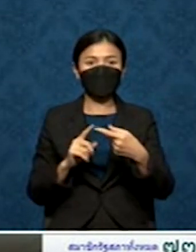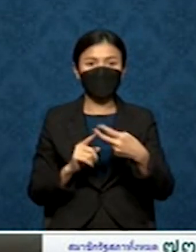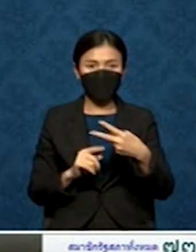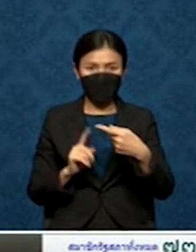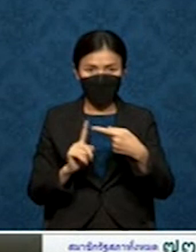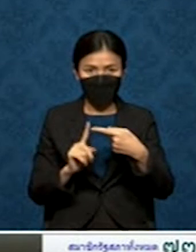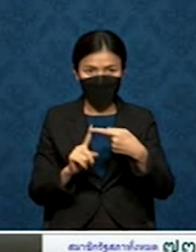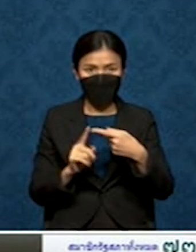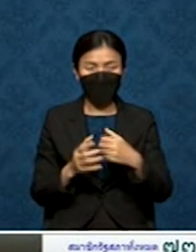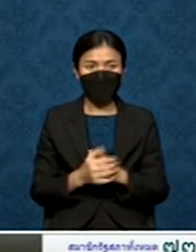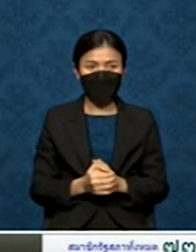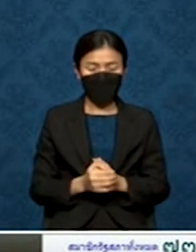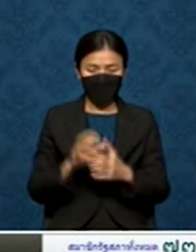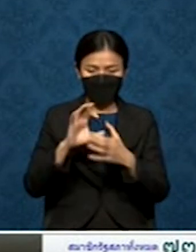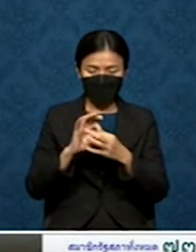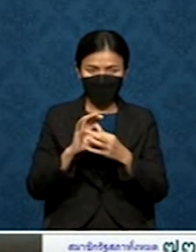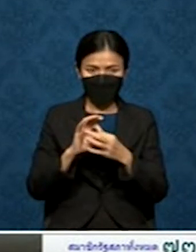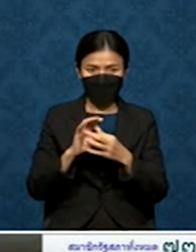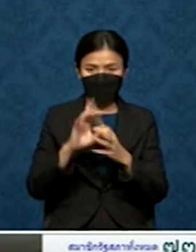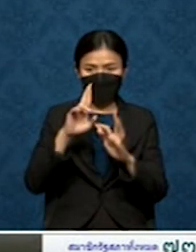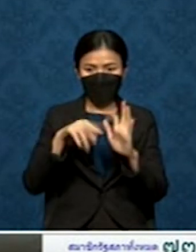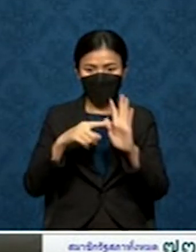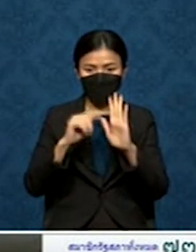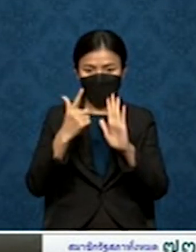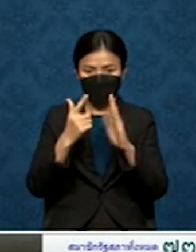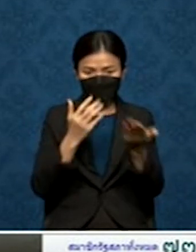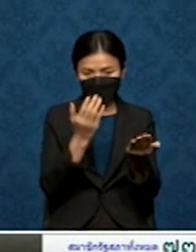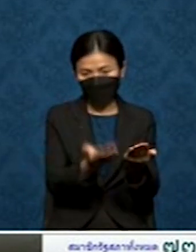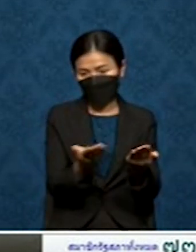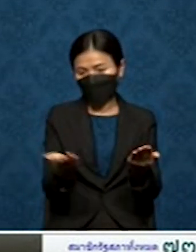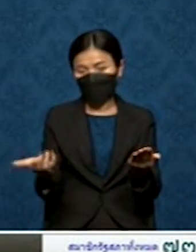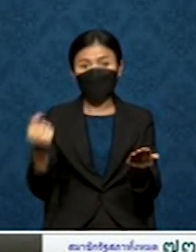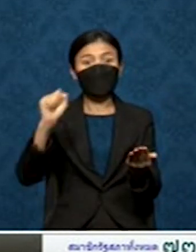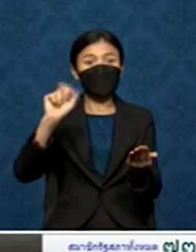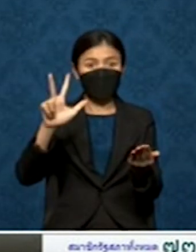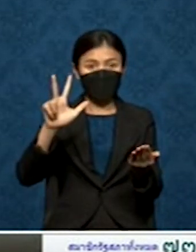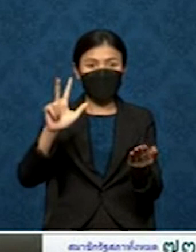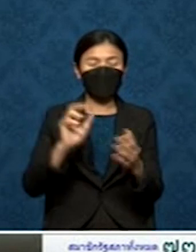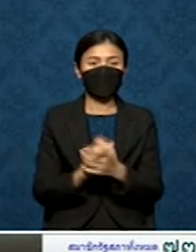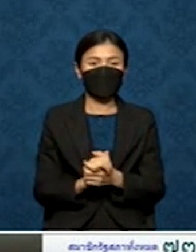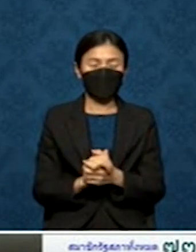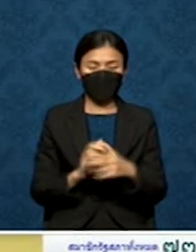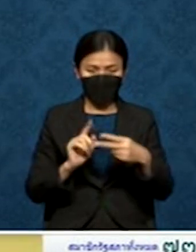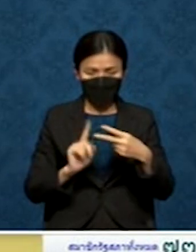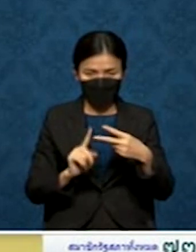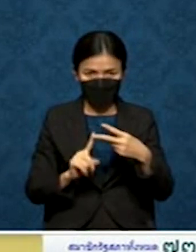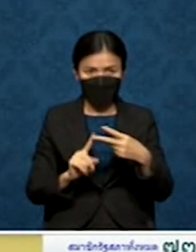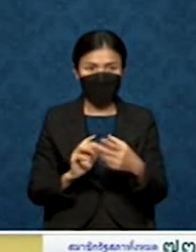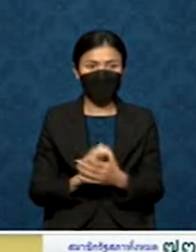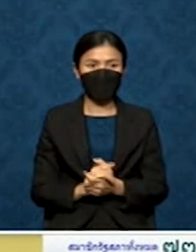แรกคือในเรื่องของร่างทั้ง13ร่างเนี่ยส่วนที่2เป็นเรื่องของความเห็นข้อเสน